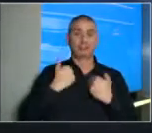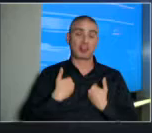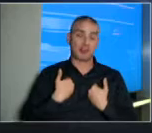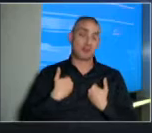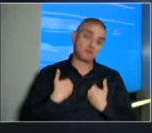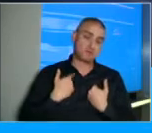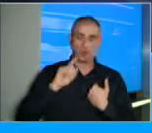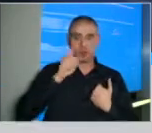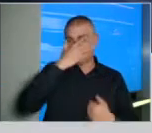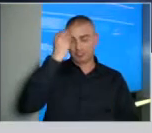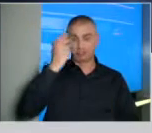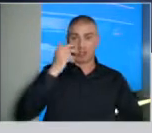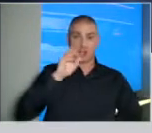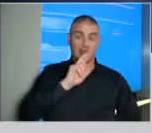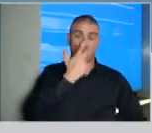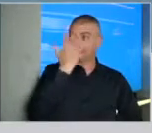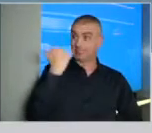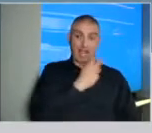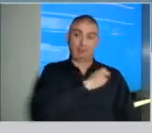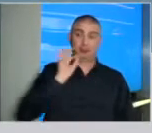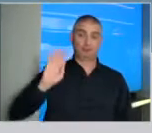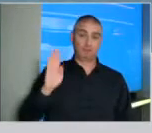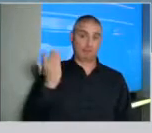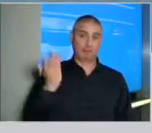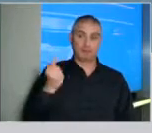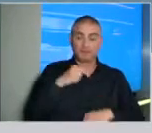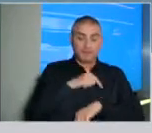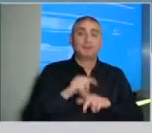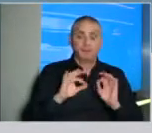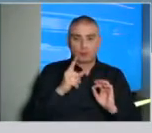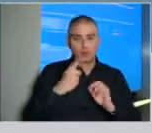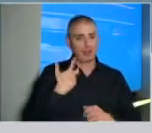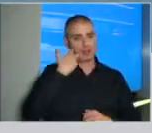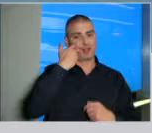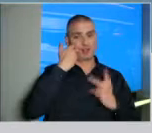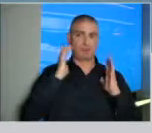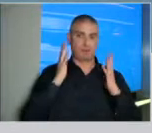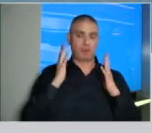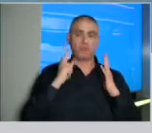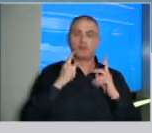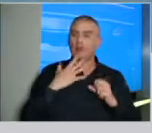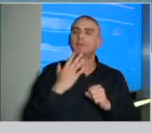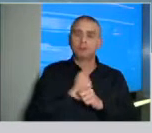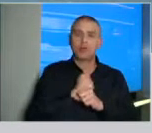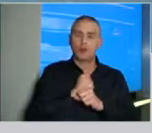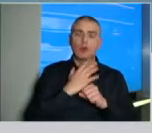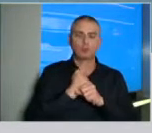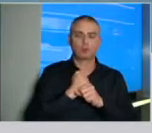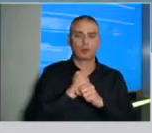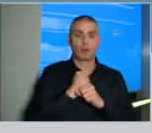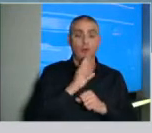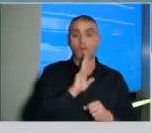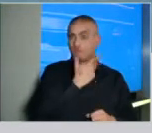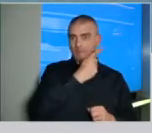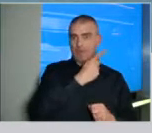אולי לשכוח את זה שגנץ בסך הכל היה הרמטכ"ל של נתניהו, ובזמן אמת הוא החמיא לו מאוד, אבל הם הצליחו לגרור את בני